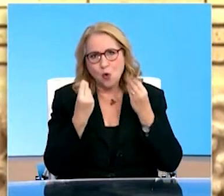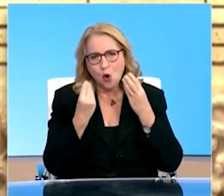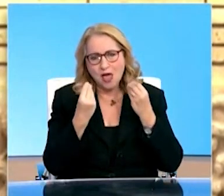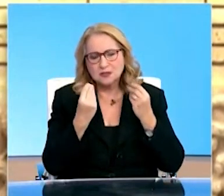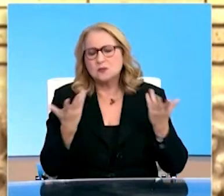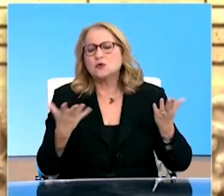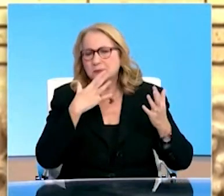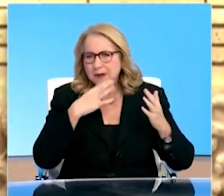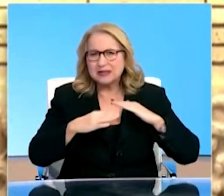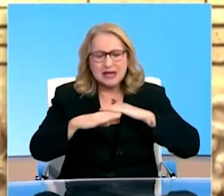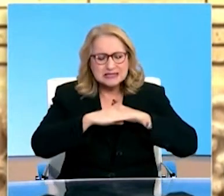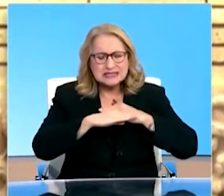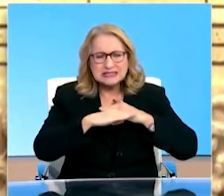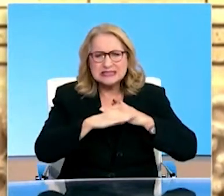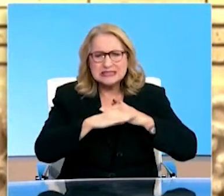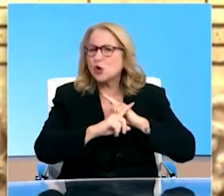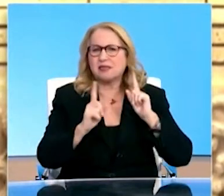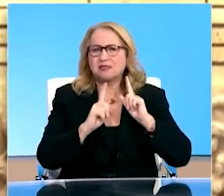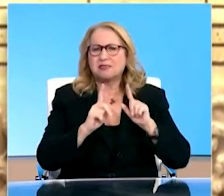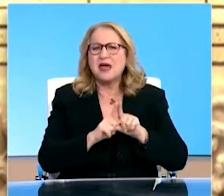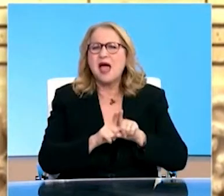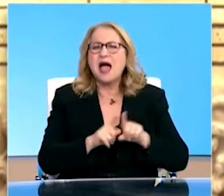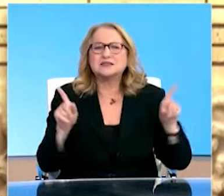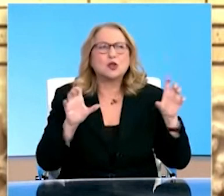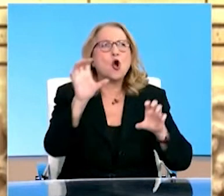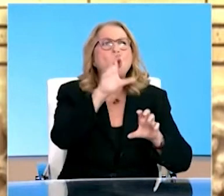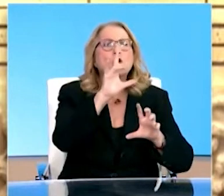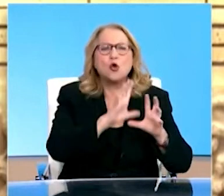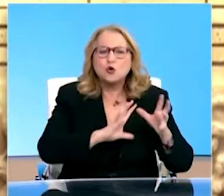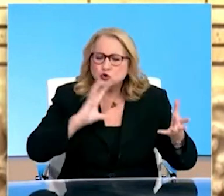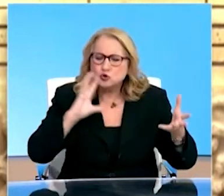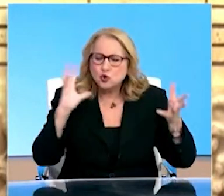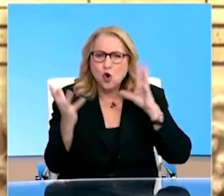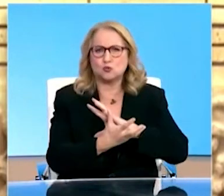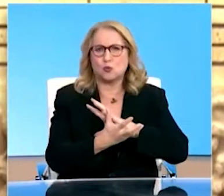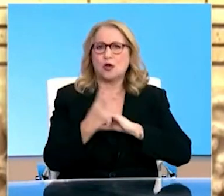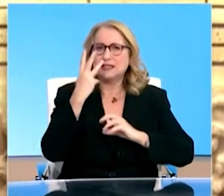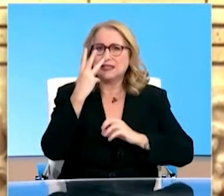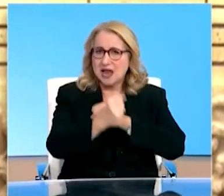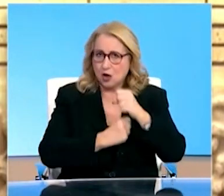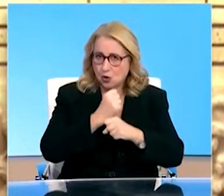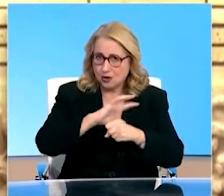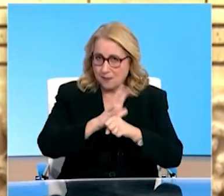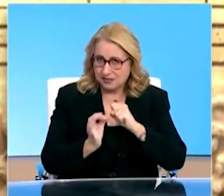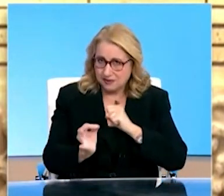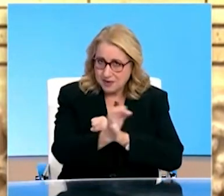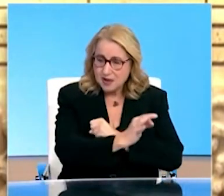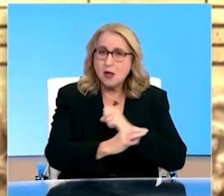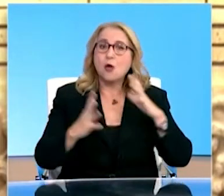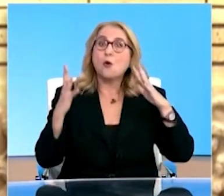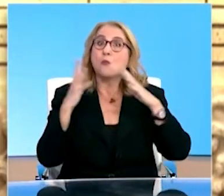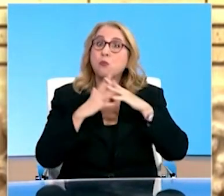σύνορα. Μια τριετή πανδημία, ένα πόλεμο στην καρδιά της Ευρώπης, ο οποίος προκάλεσε